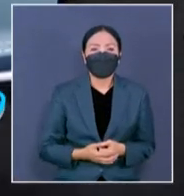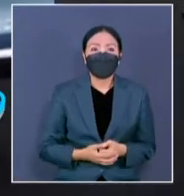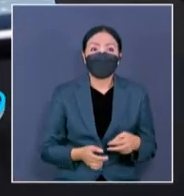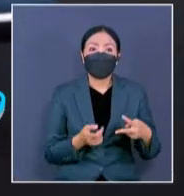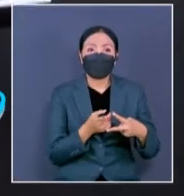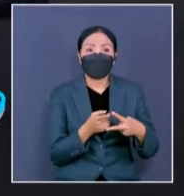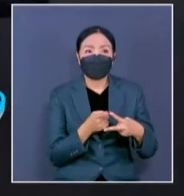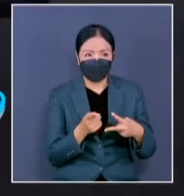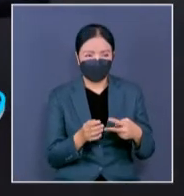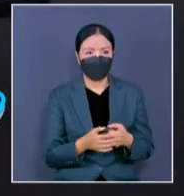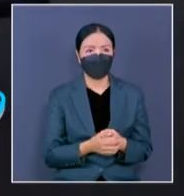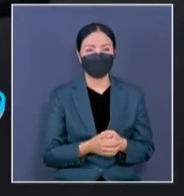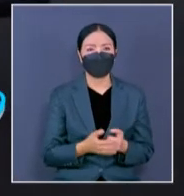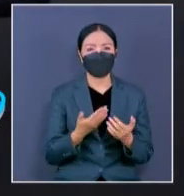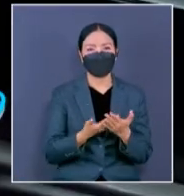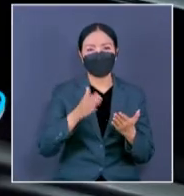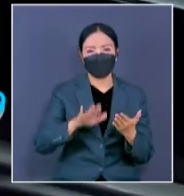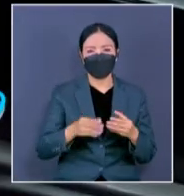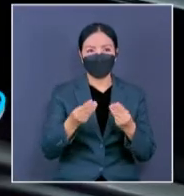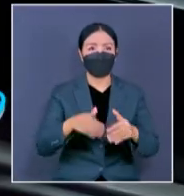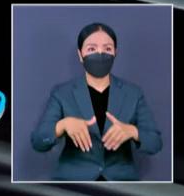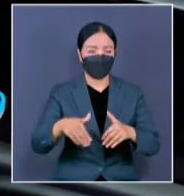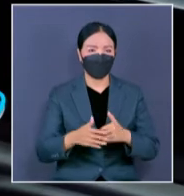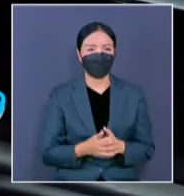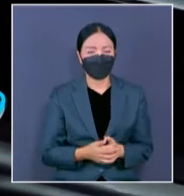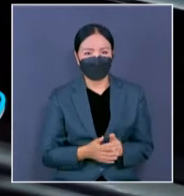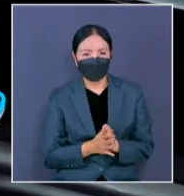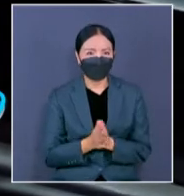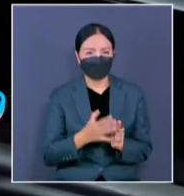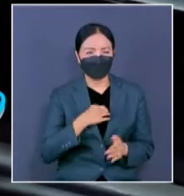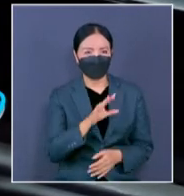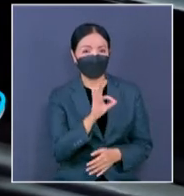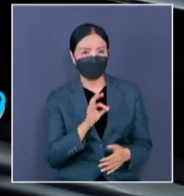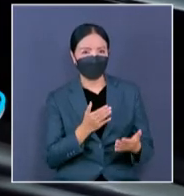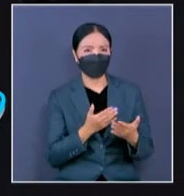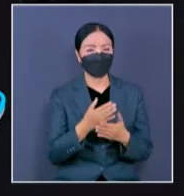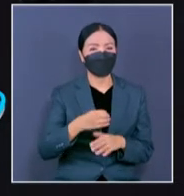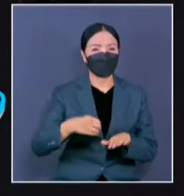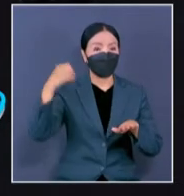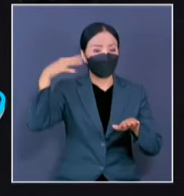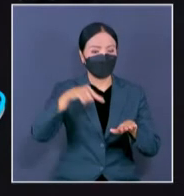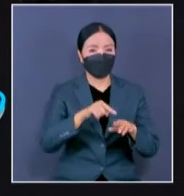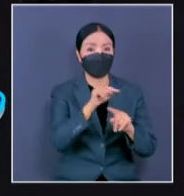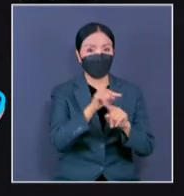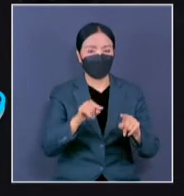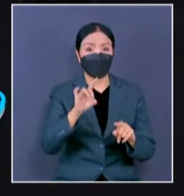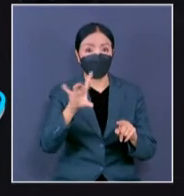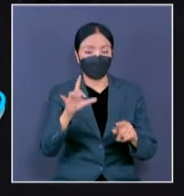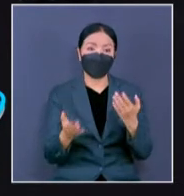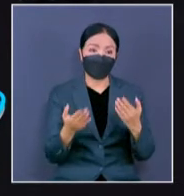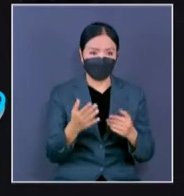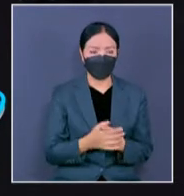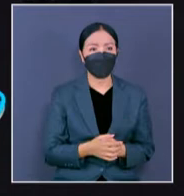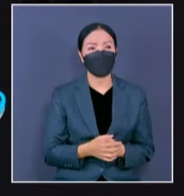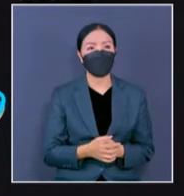แรกก็คือการให้ส่วนลดแก่ประชาชนค่ะจะได้จูงใจให้เลือกซื้อรถแบบไฟฟ้า 100% หรือว่า BEV